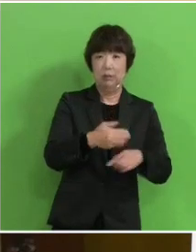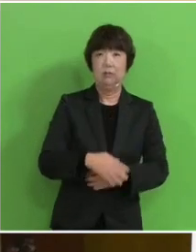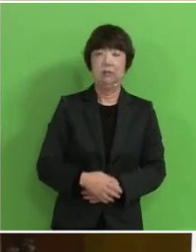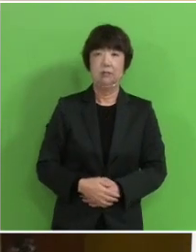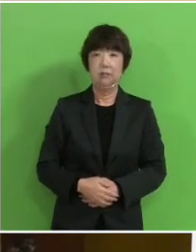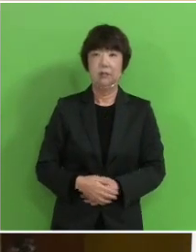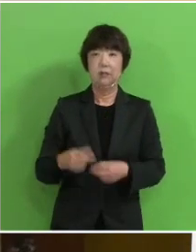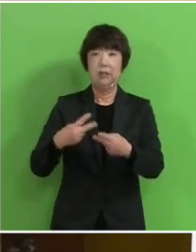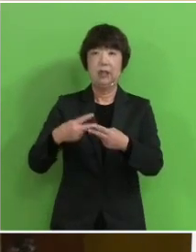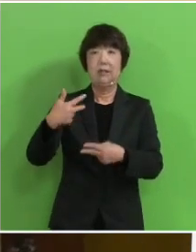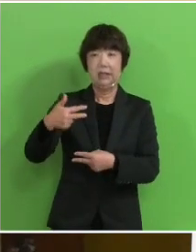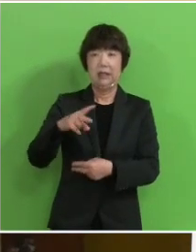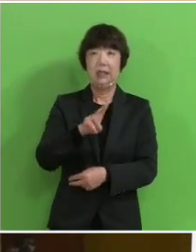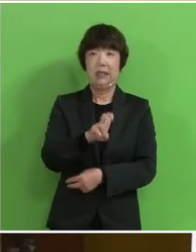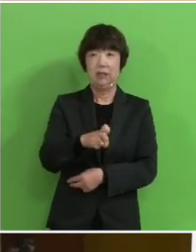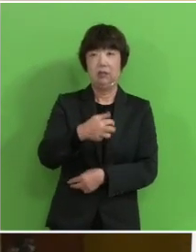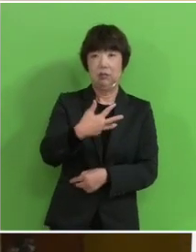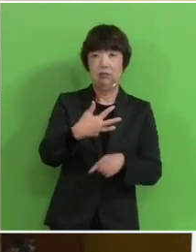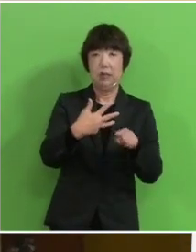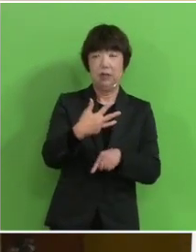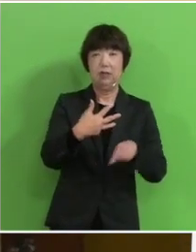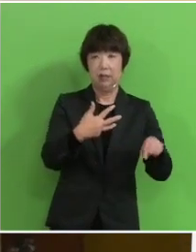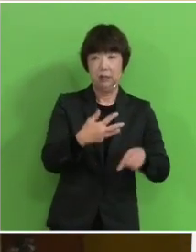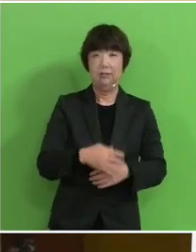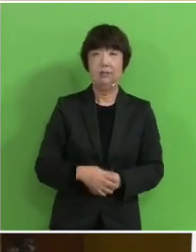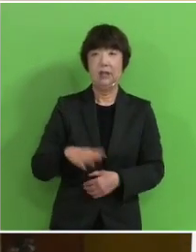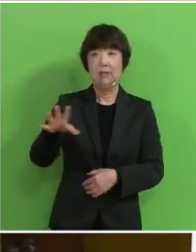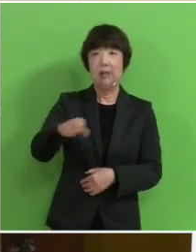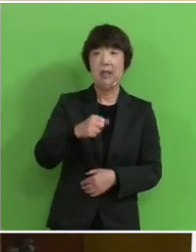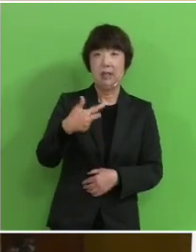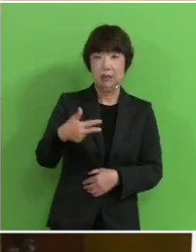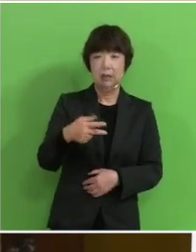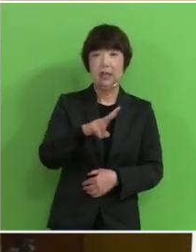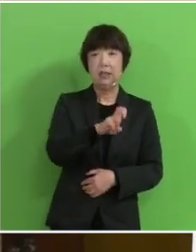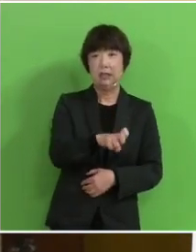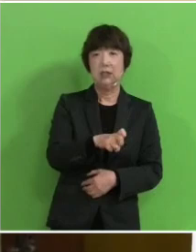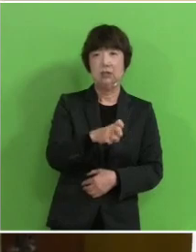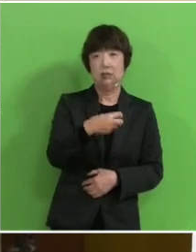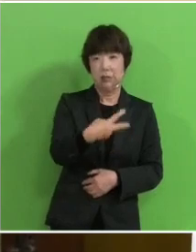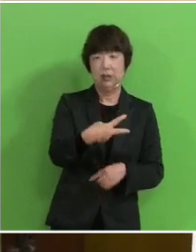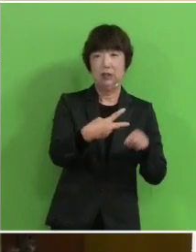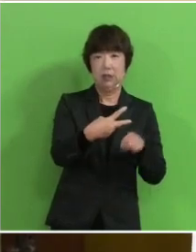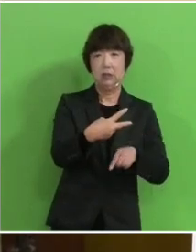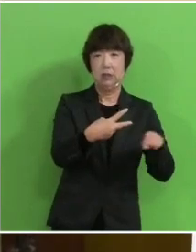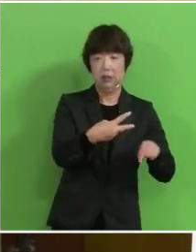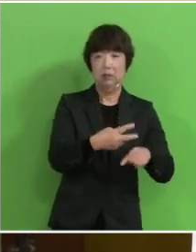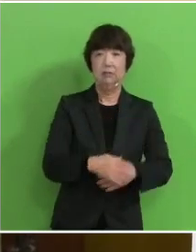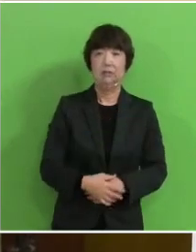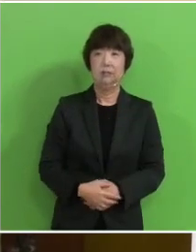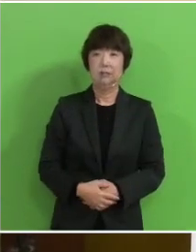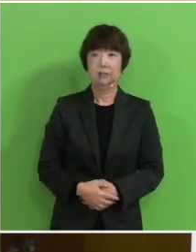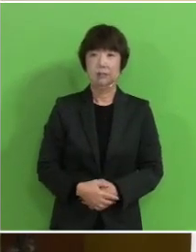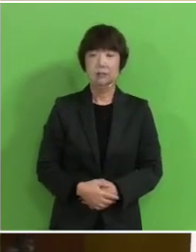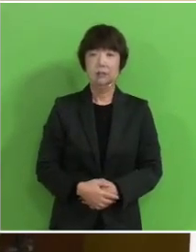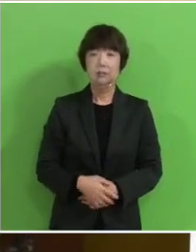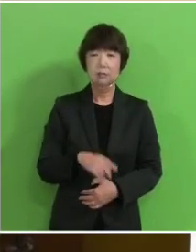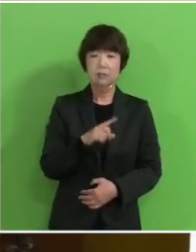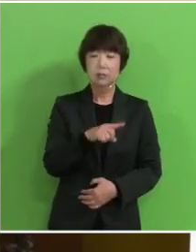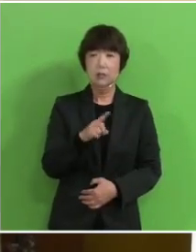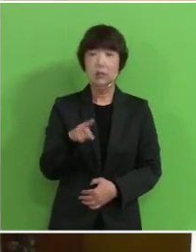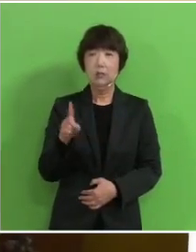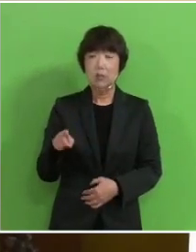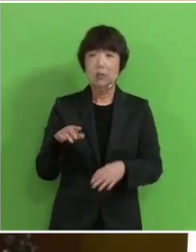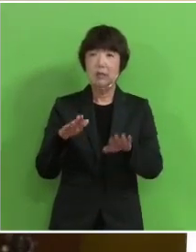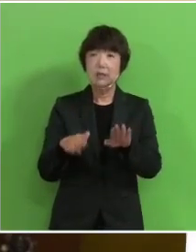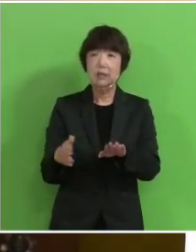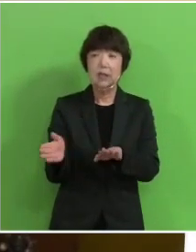新居浜市が28名今治市が22名いずれもここ数